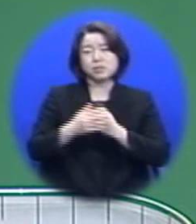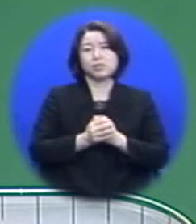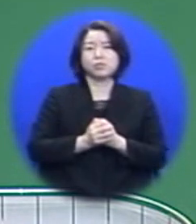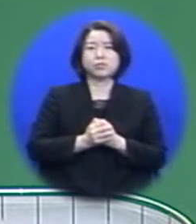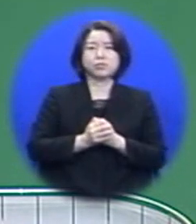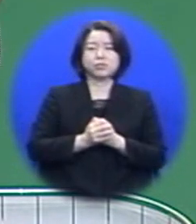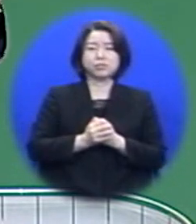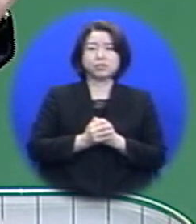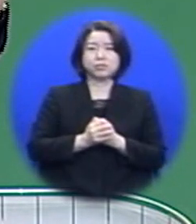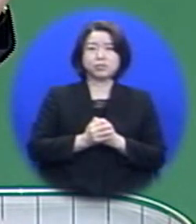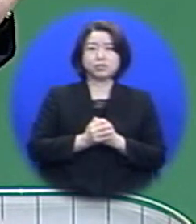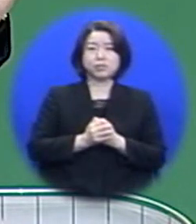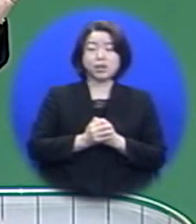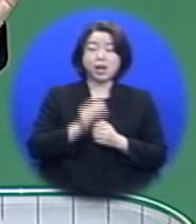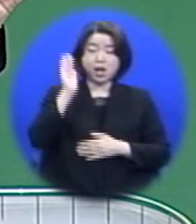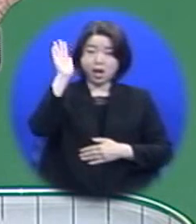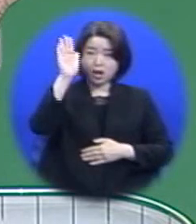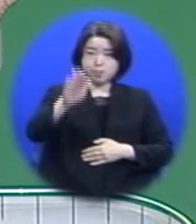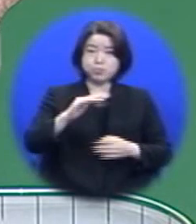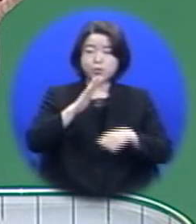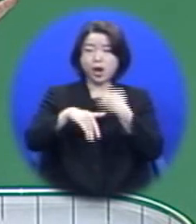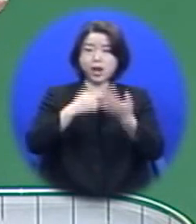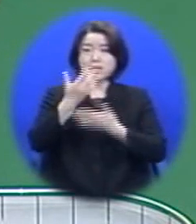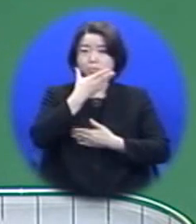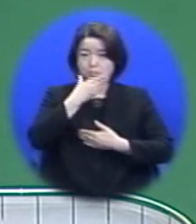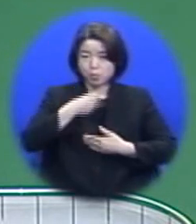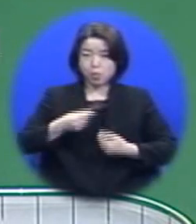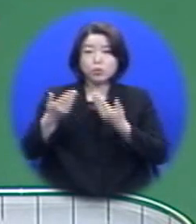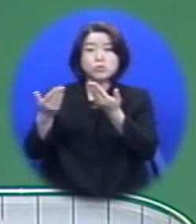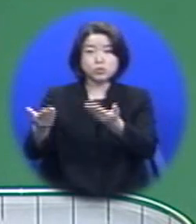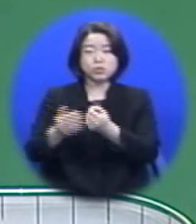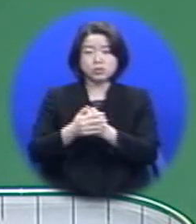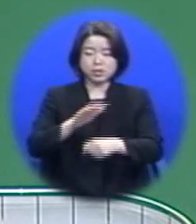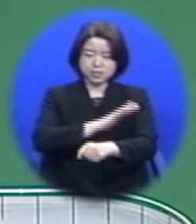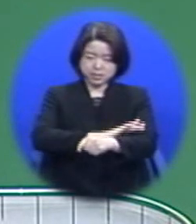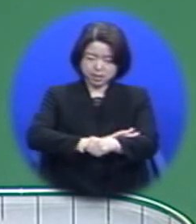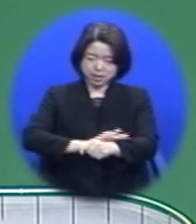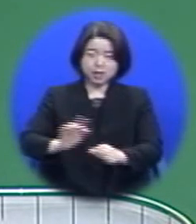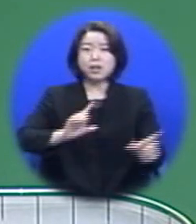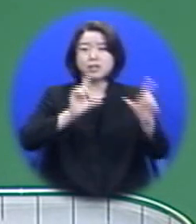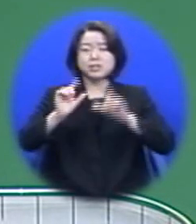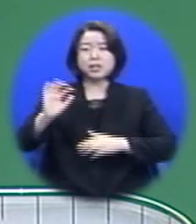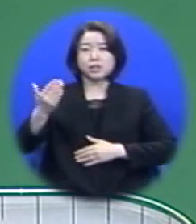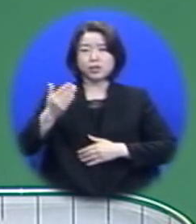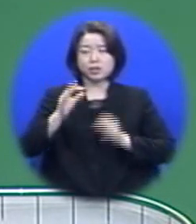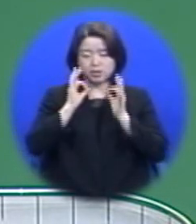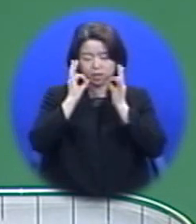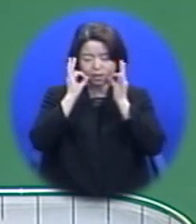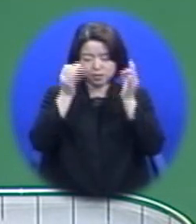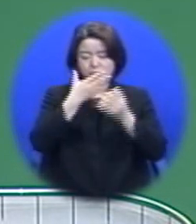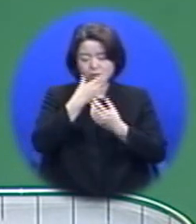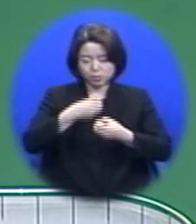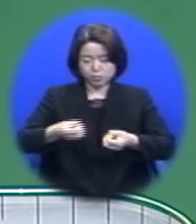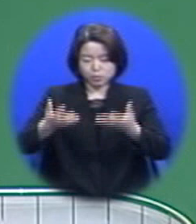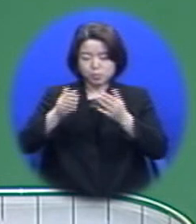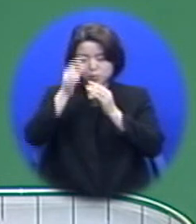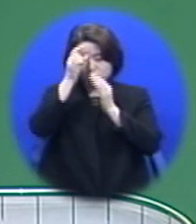그리고 정말 앞으로 하나님이 복을 주셔서 잘 살게 되기를 간절히 축복해